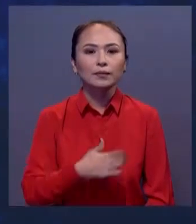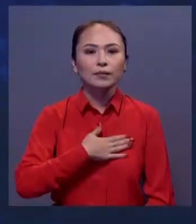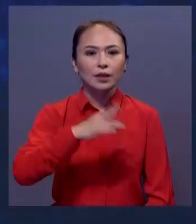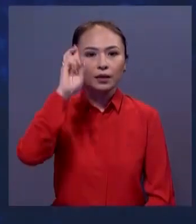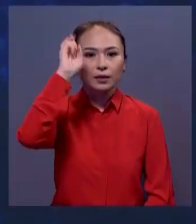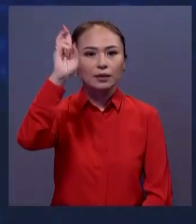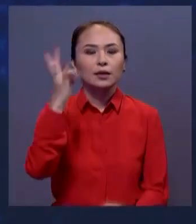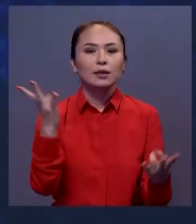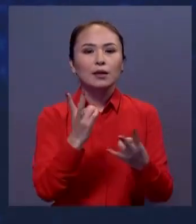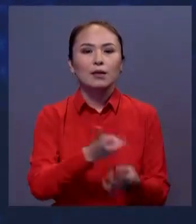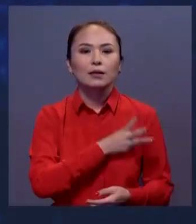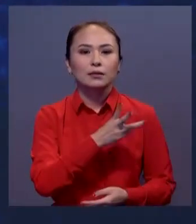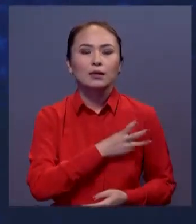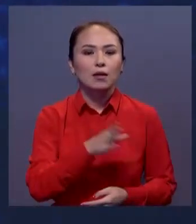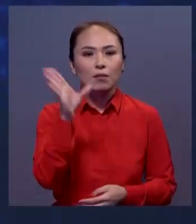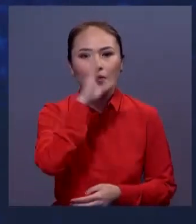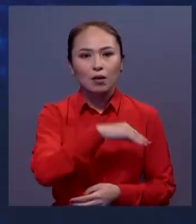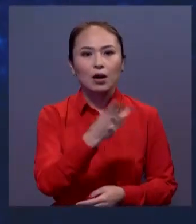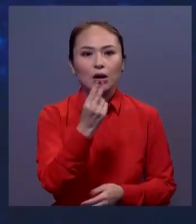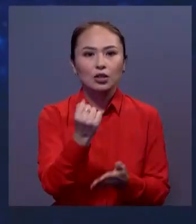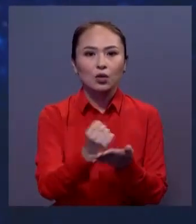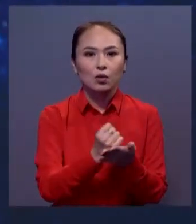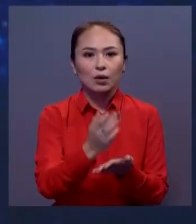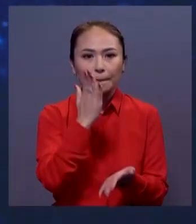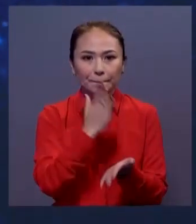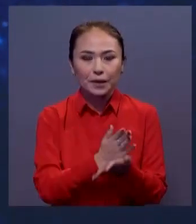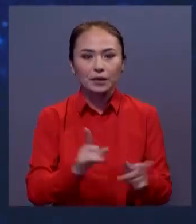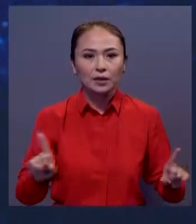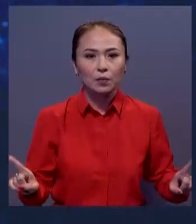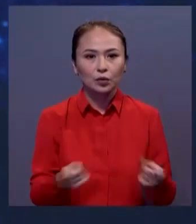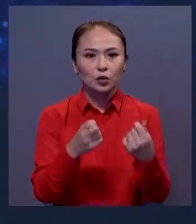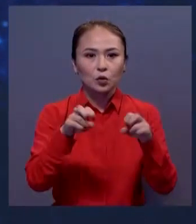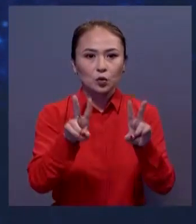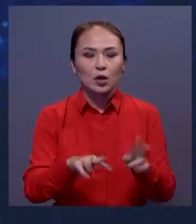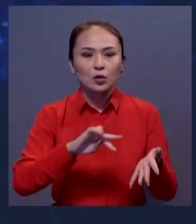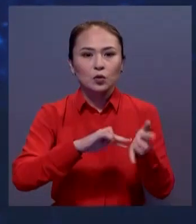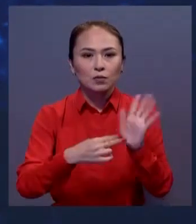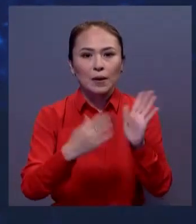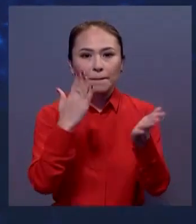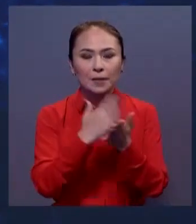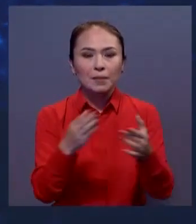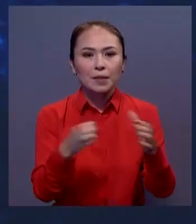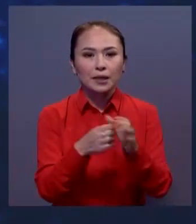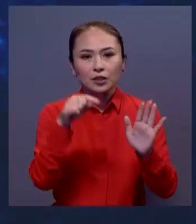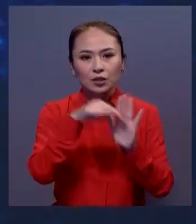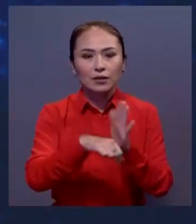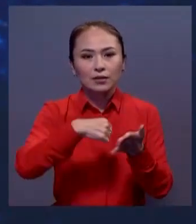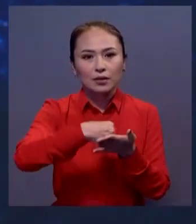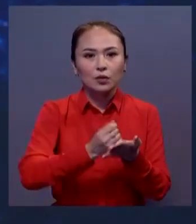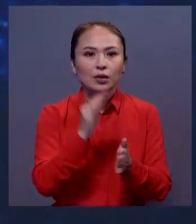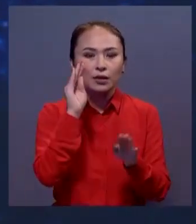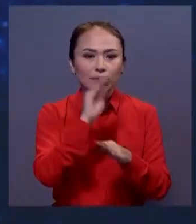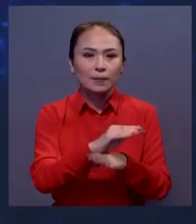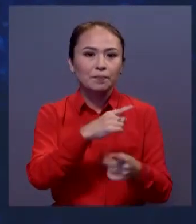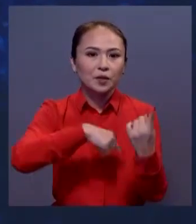Бізде мемлекетті ілгерілете алатындай қаржы қоры бар. Елді дамытудың арнайы жоспары әзірленген. Партия ішіндегі тұрақтылық сақталды.